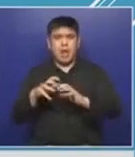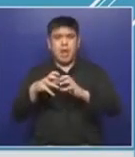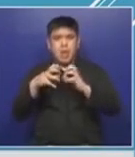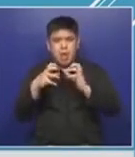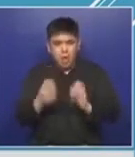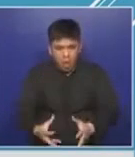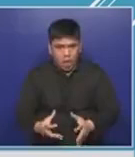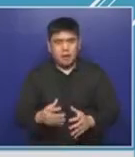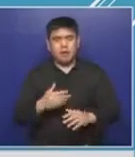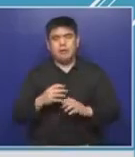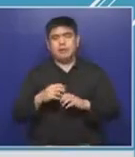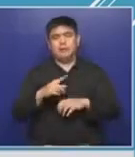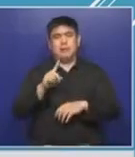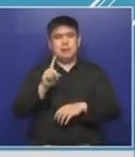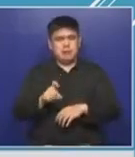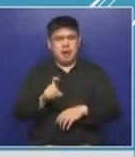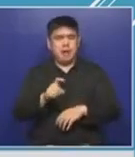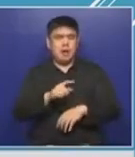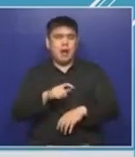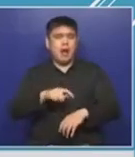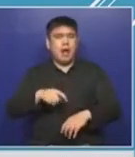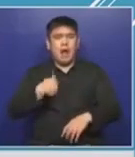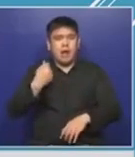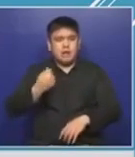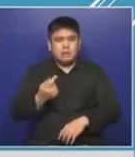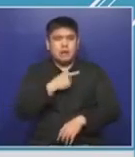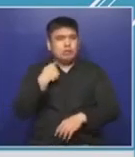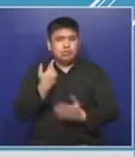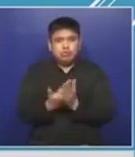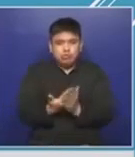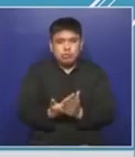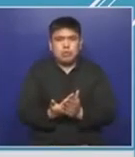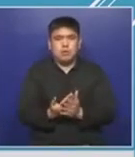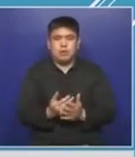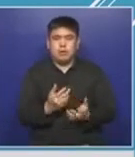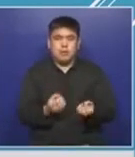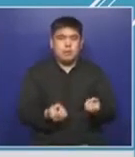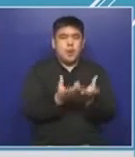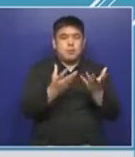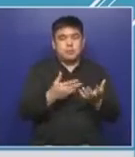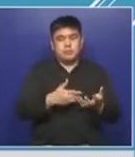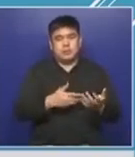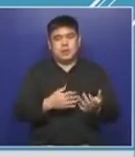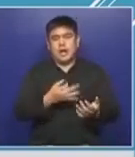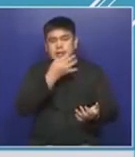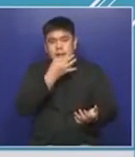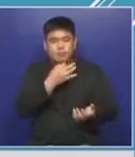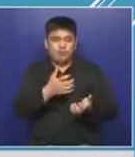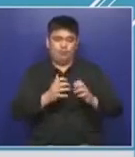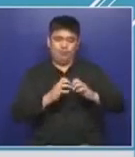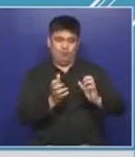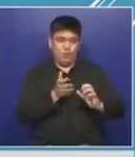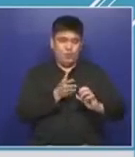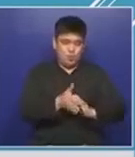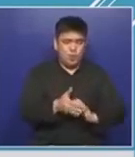ต้นนับพันลูกทำความเสียหายให้กับเกษตรกรชาวสวนทุเรียนแทบเป็นลม